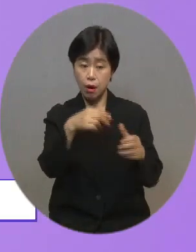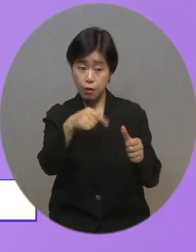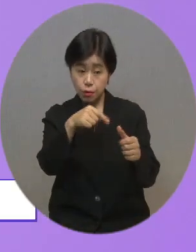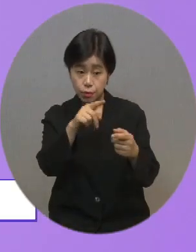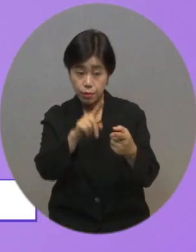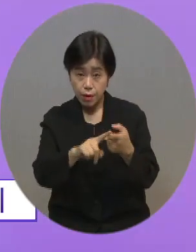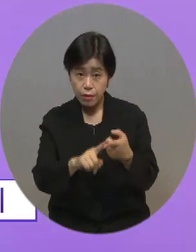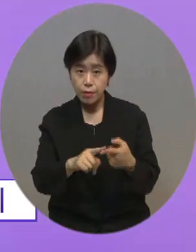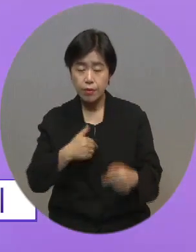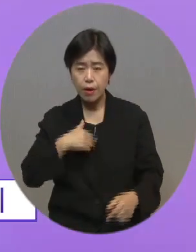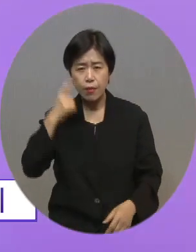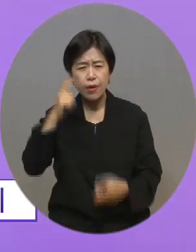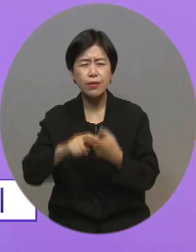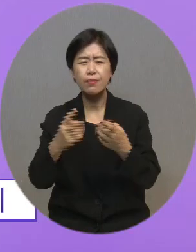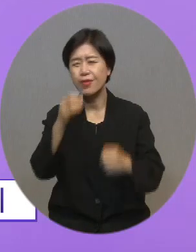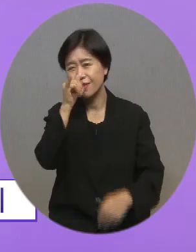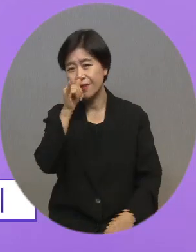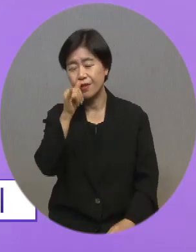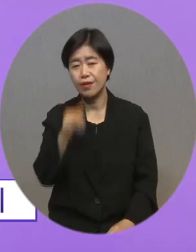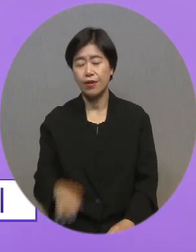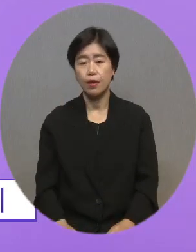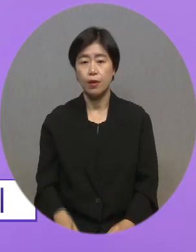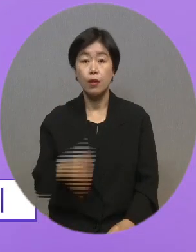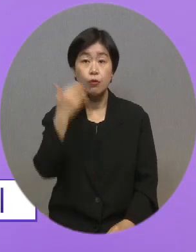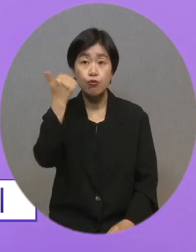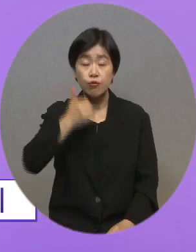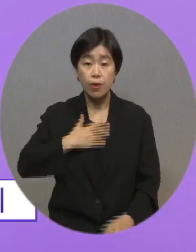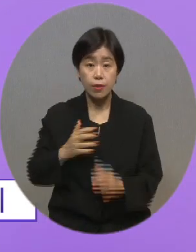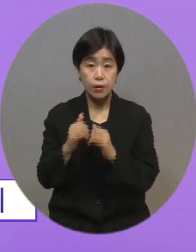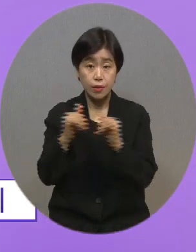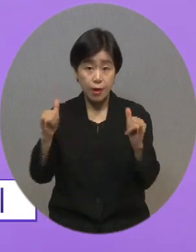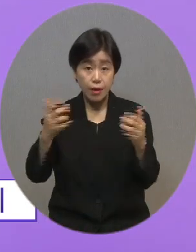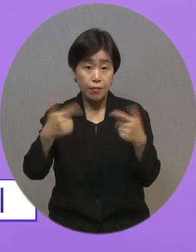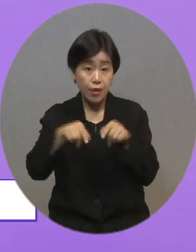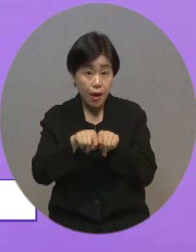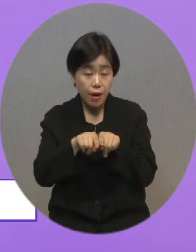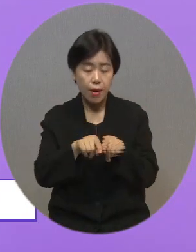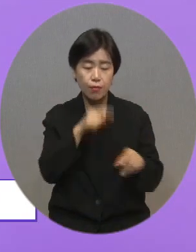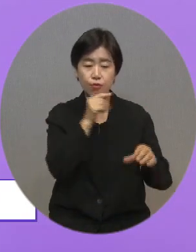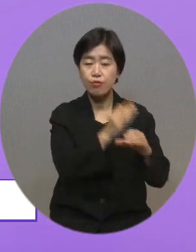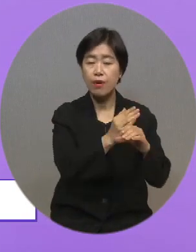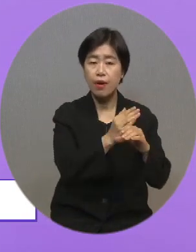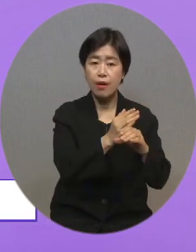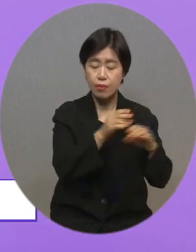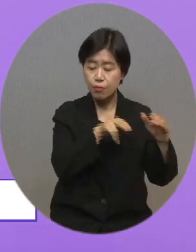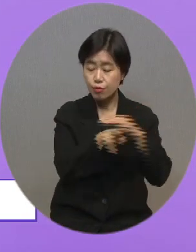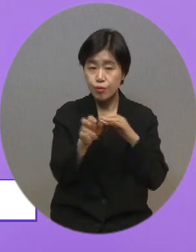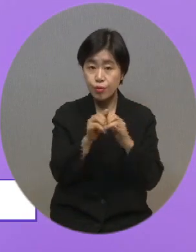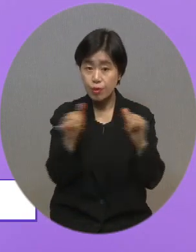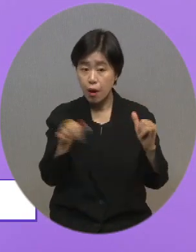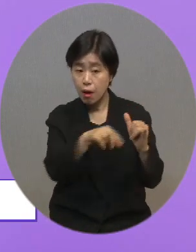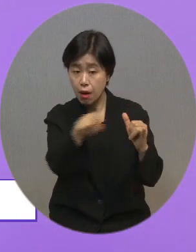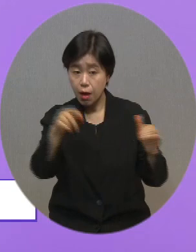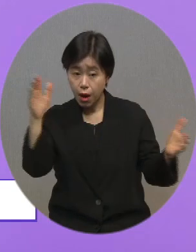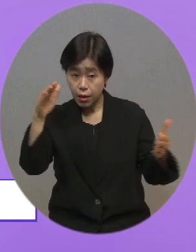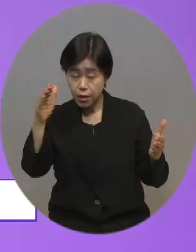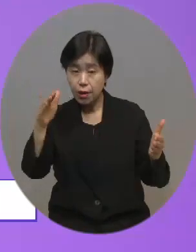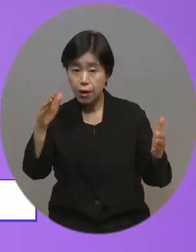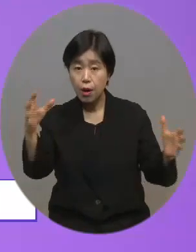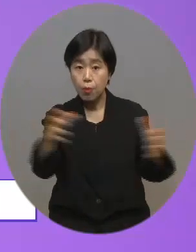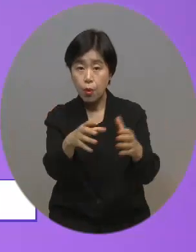많았던 사람인데요. 통일전담교육사로 일하고 계신 선생님이 탈북 학생 교육 지원에 관련된 세미나를 하게